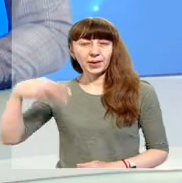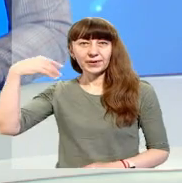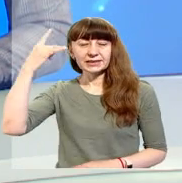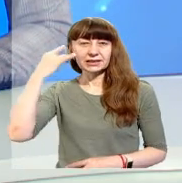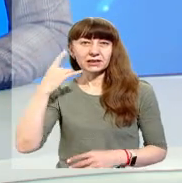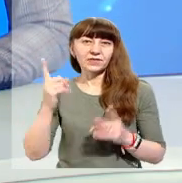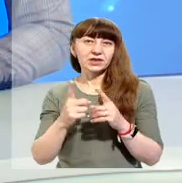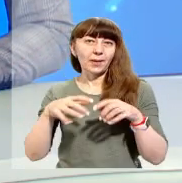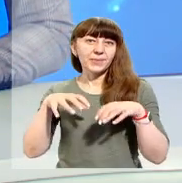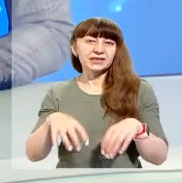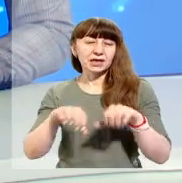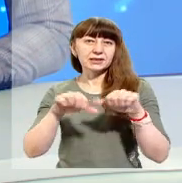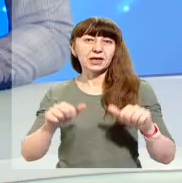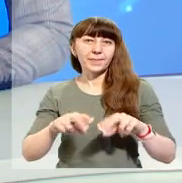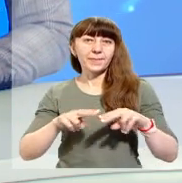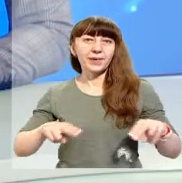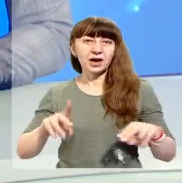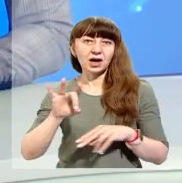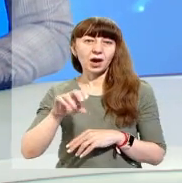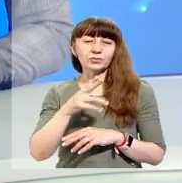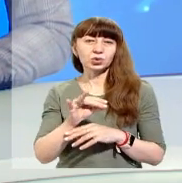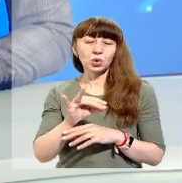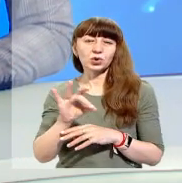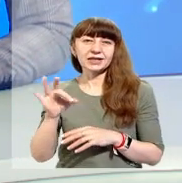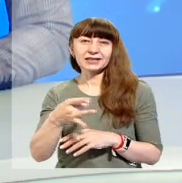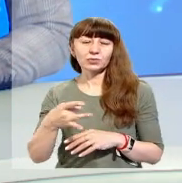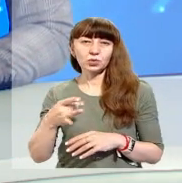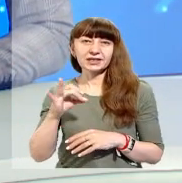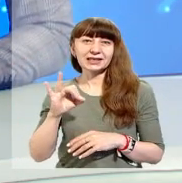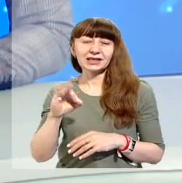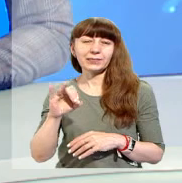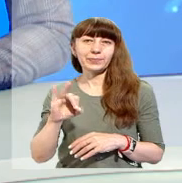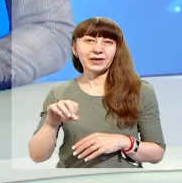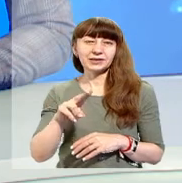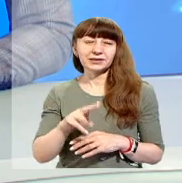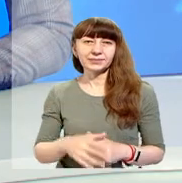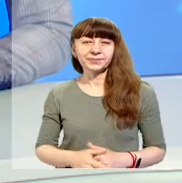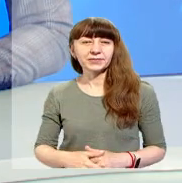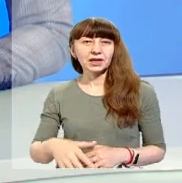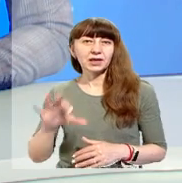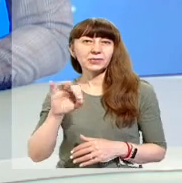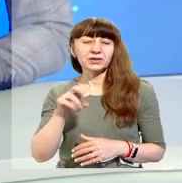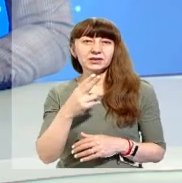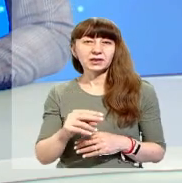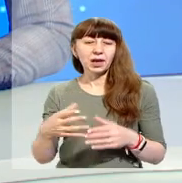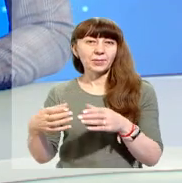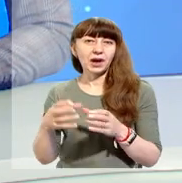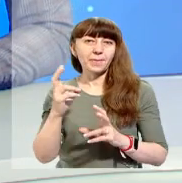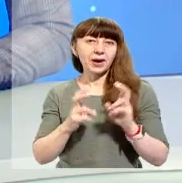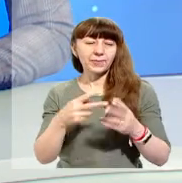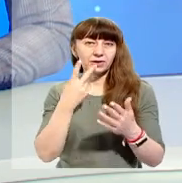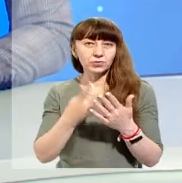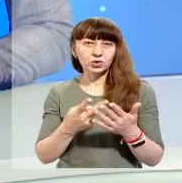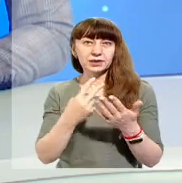Араб Республикасы парламенті сенатының төрағасы Абдел Уахаб Абдел Разекті қабылдады. Мысыр компанияларын көлік, транзит, туризм,